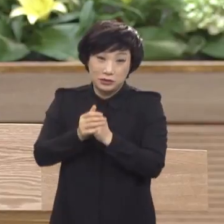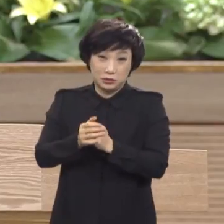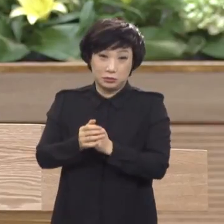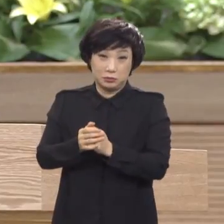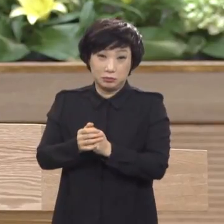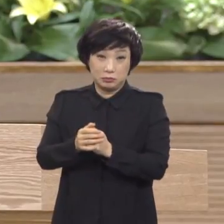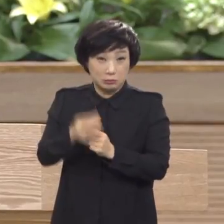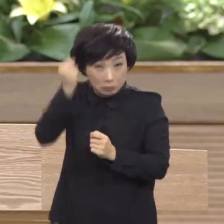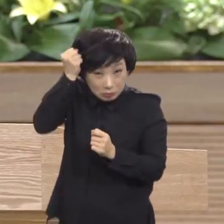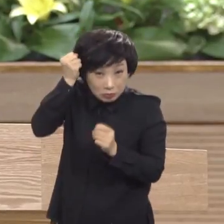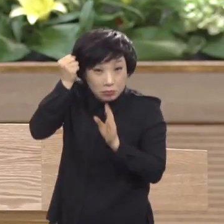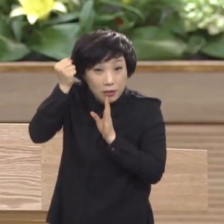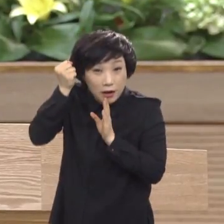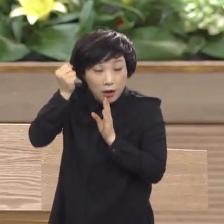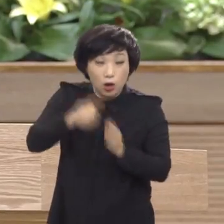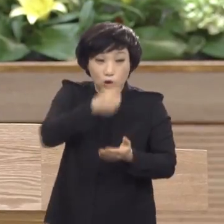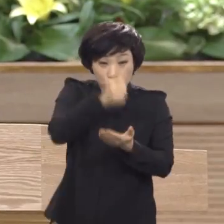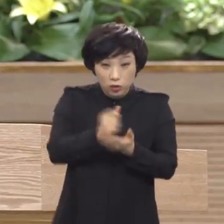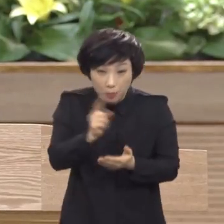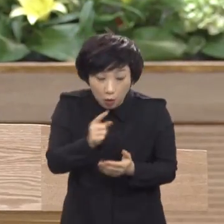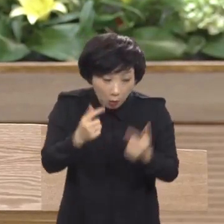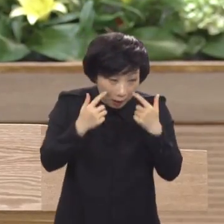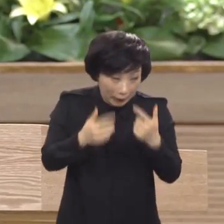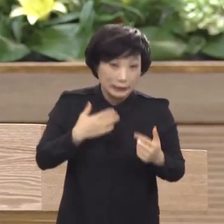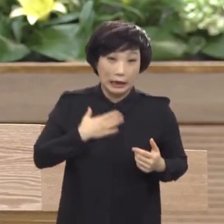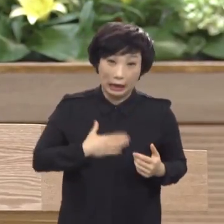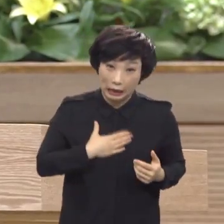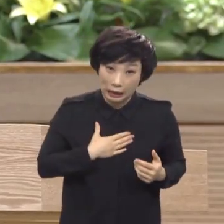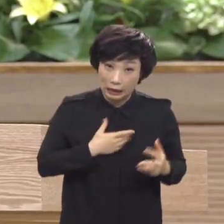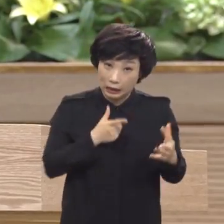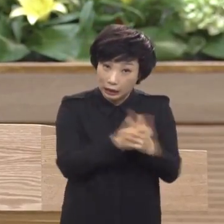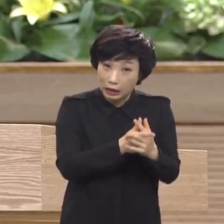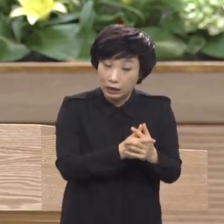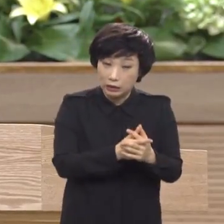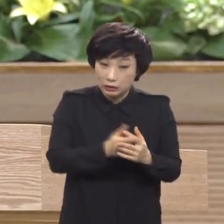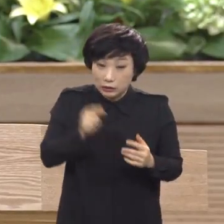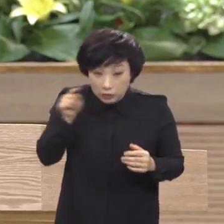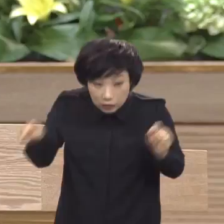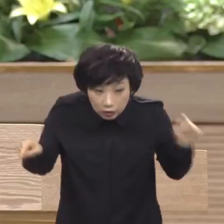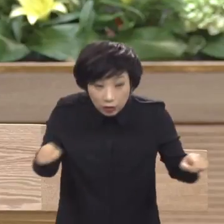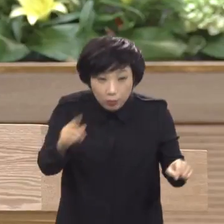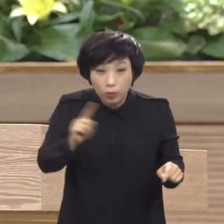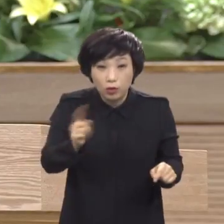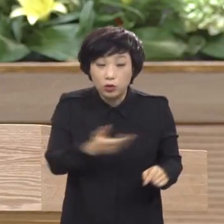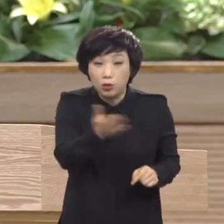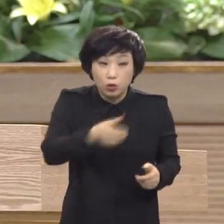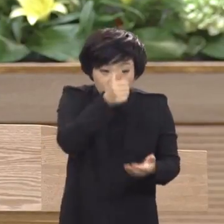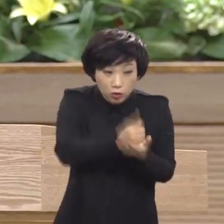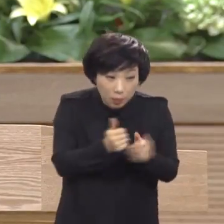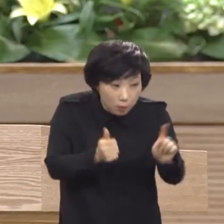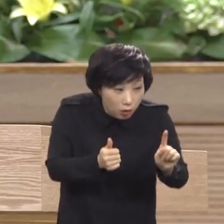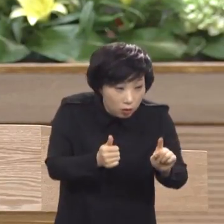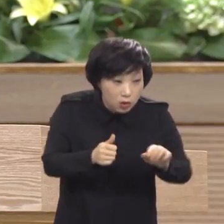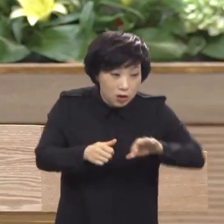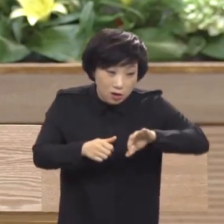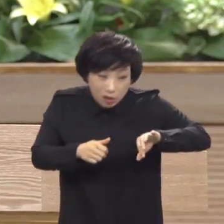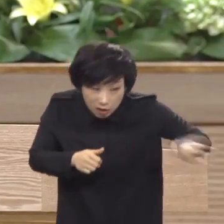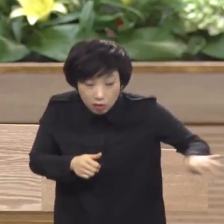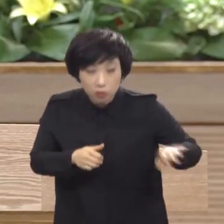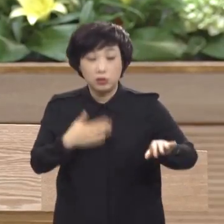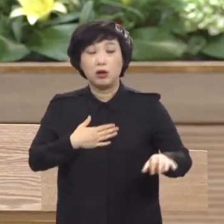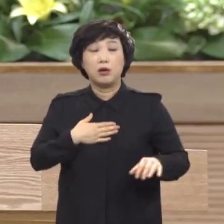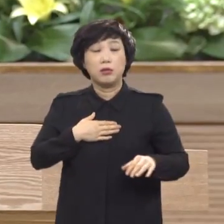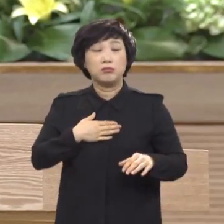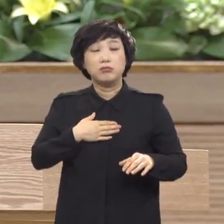통해서 죄가 무엇인가를 확실히 구별할 수 있는 분별력이 있어야 되고,